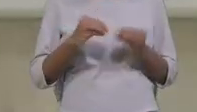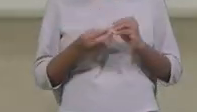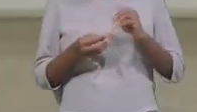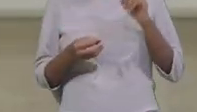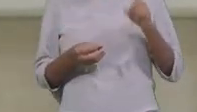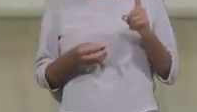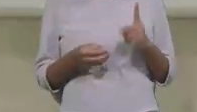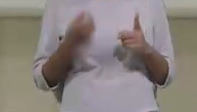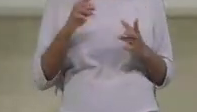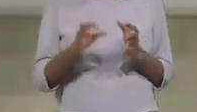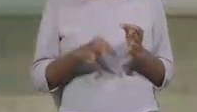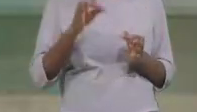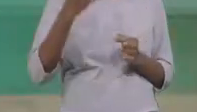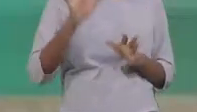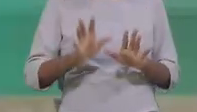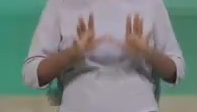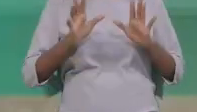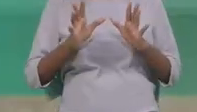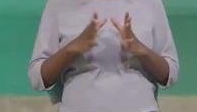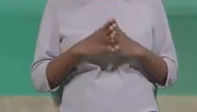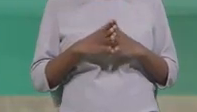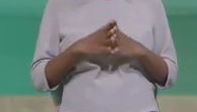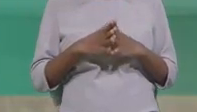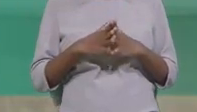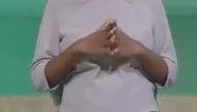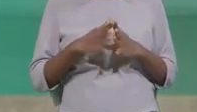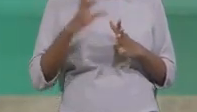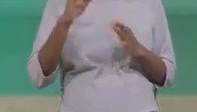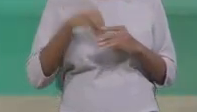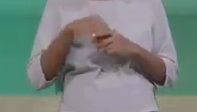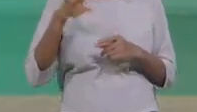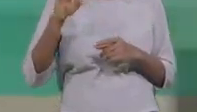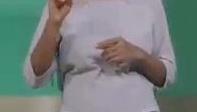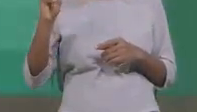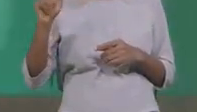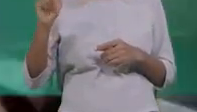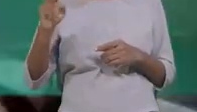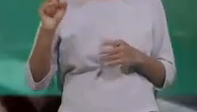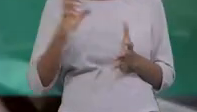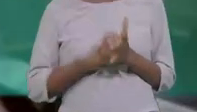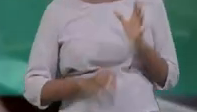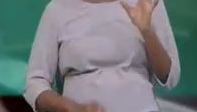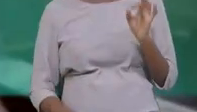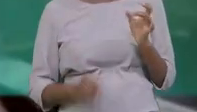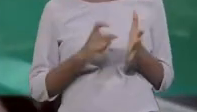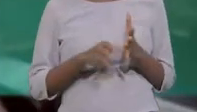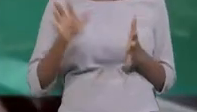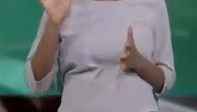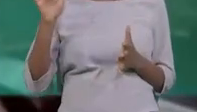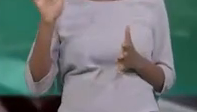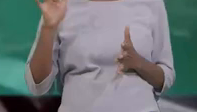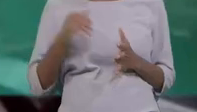premièrement, l'esprit de crainte. C'est ce que nous venons de lire. En Romains 8, verset 15.